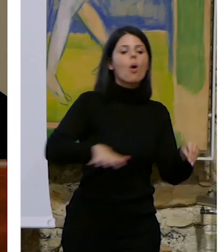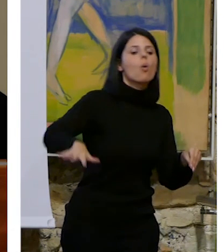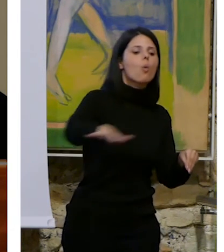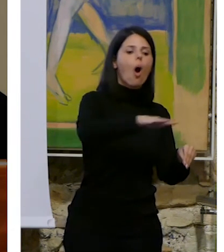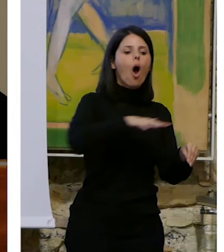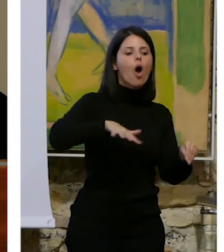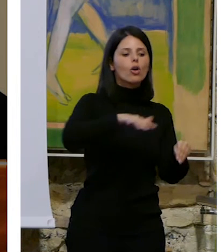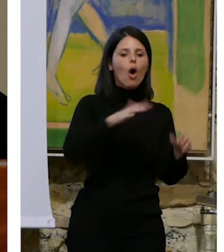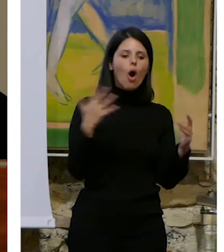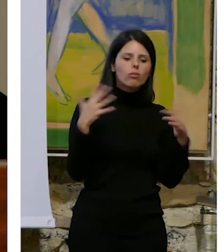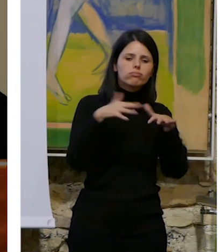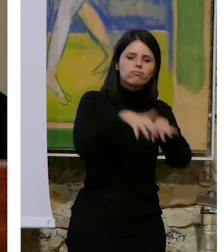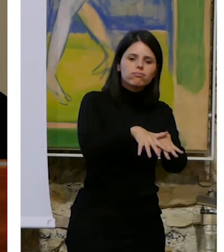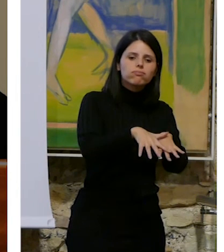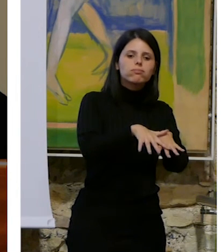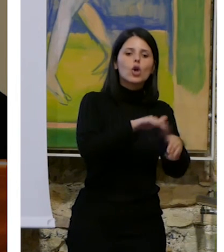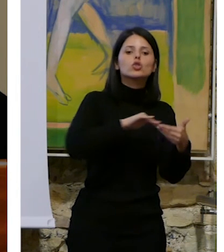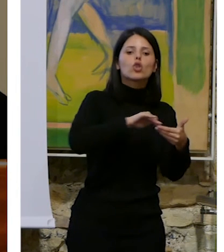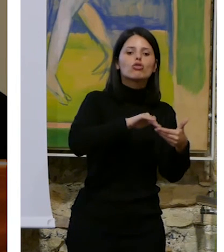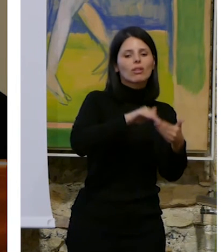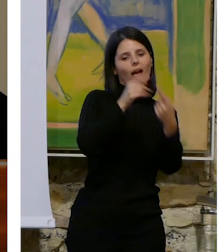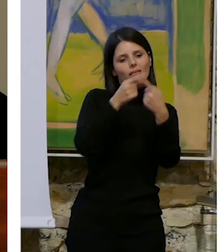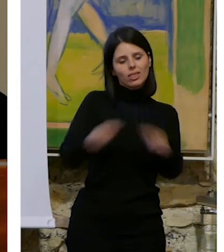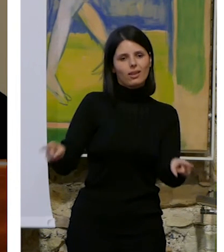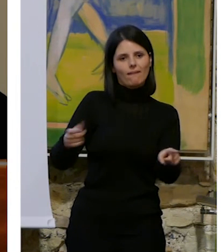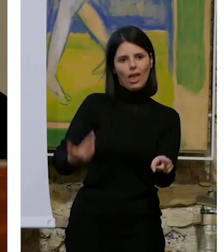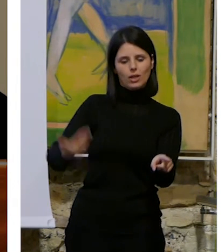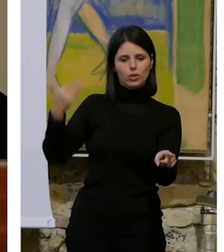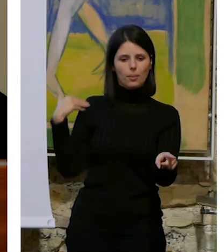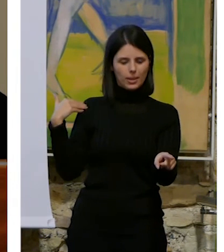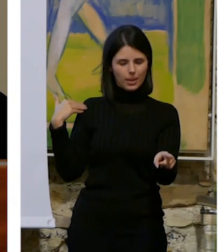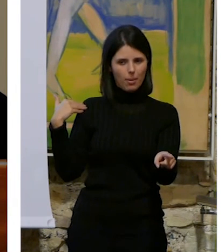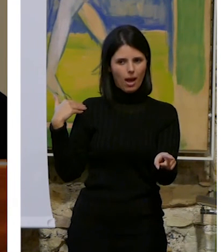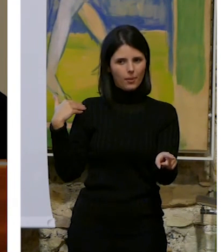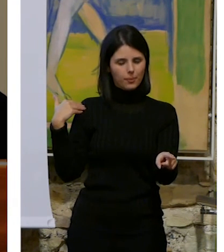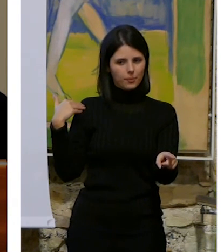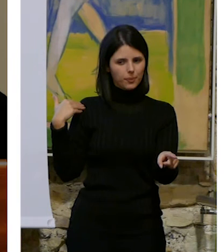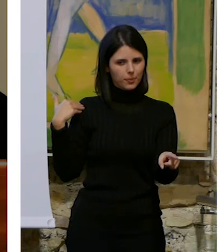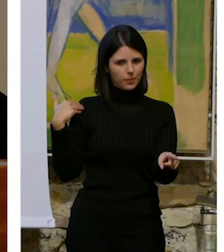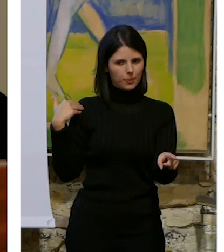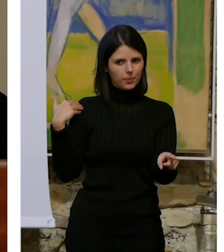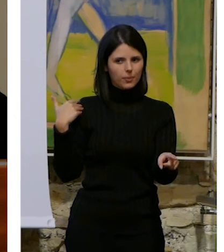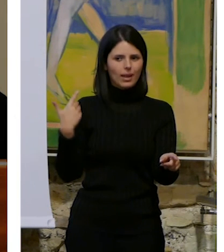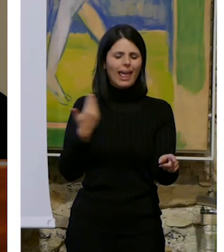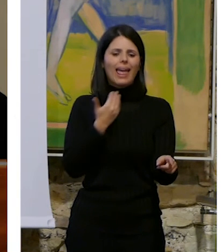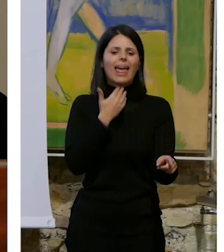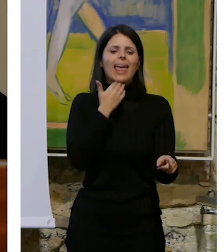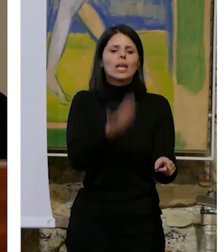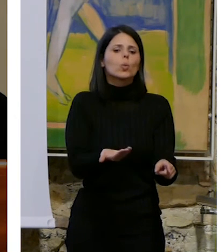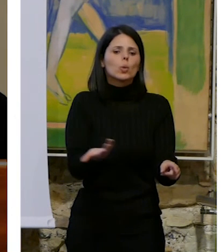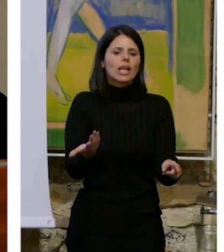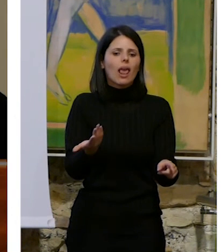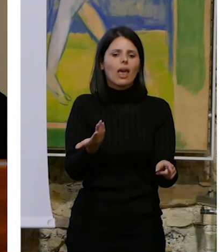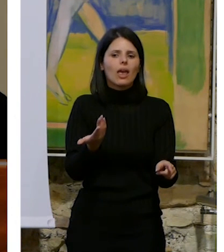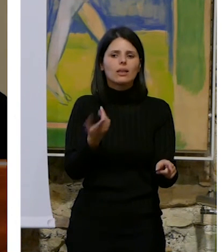aggregazione in una società diversa da quella di prima. Scusatemi se mi prolungo, ma è utile che uno se ne renda